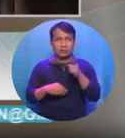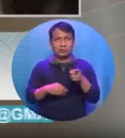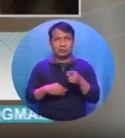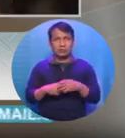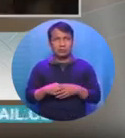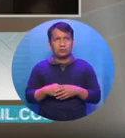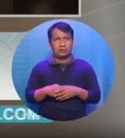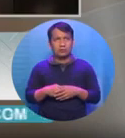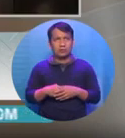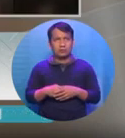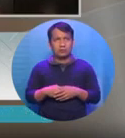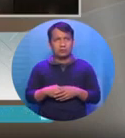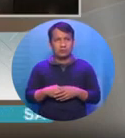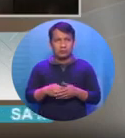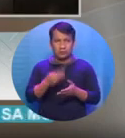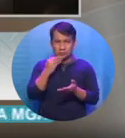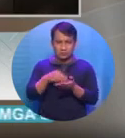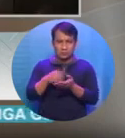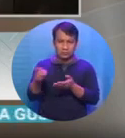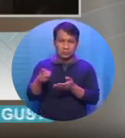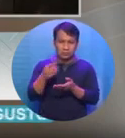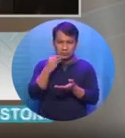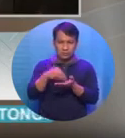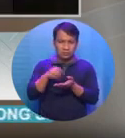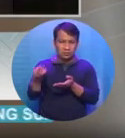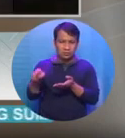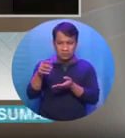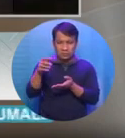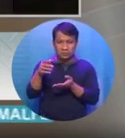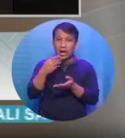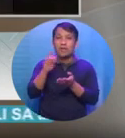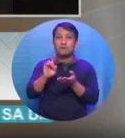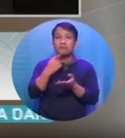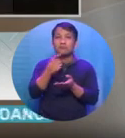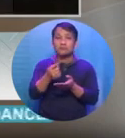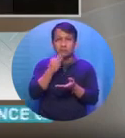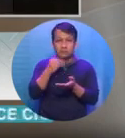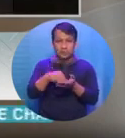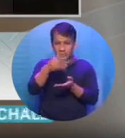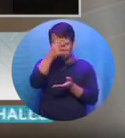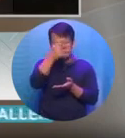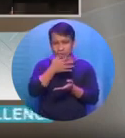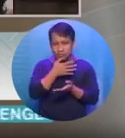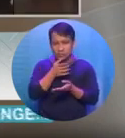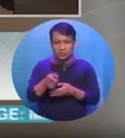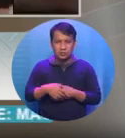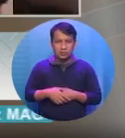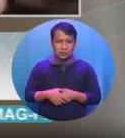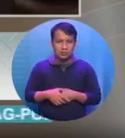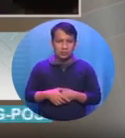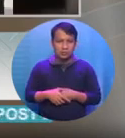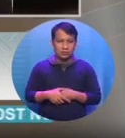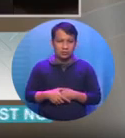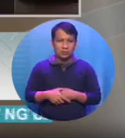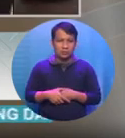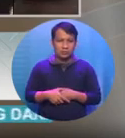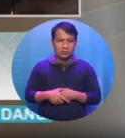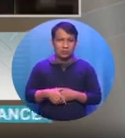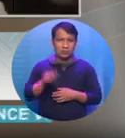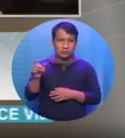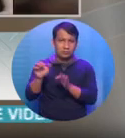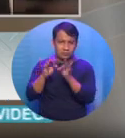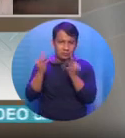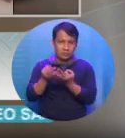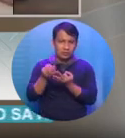kanyang mapanlait at konsentidor ng mga magulang. O, ito rin yung mga pamilya